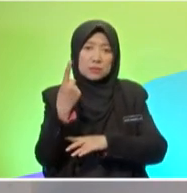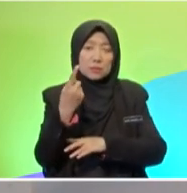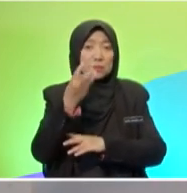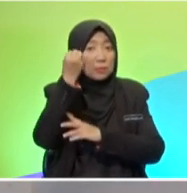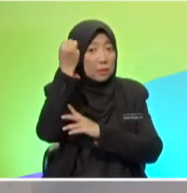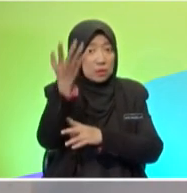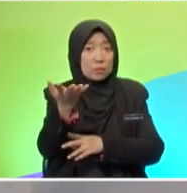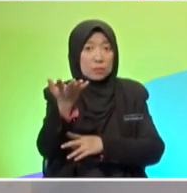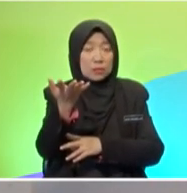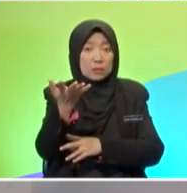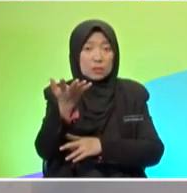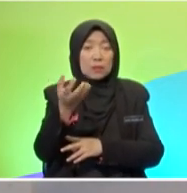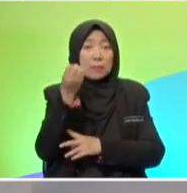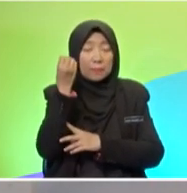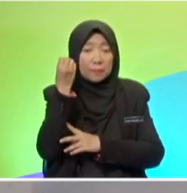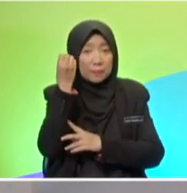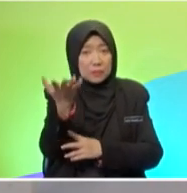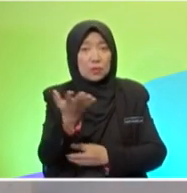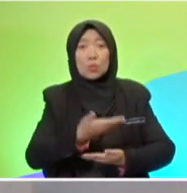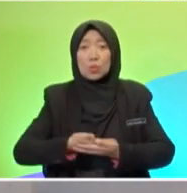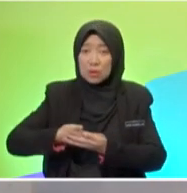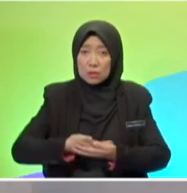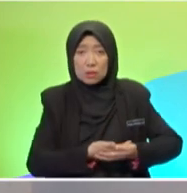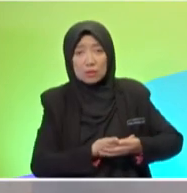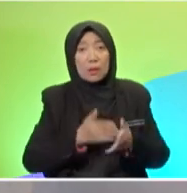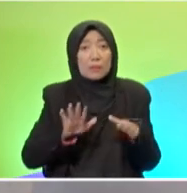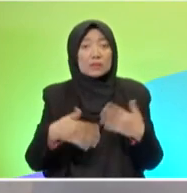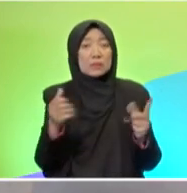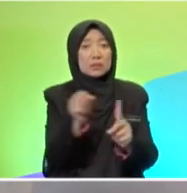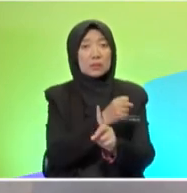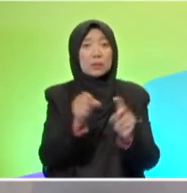karena bagi tahu kepada anak-anak kita yang paling dekat rumah Bagaimana